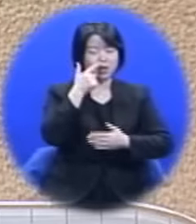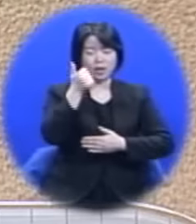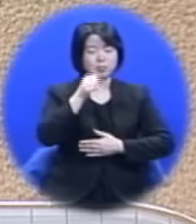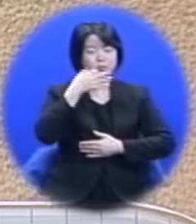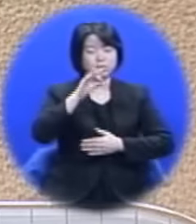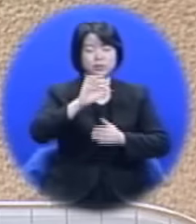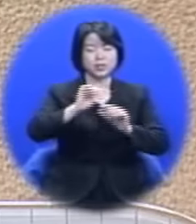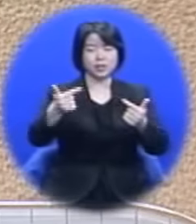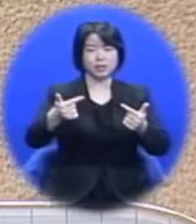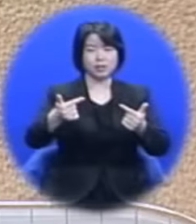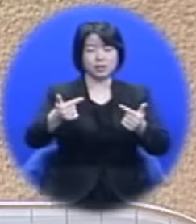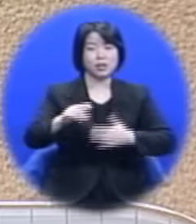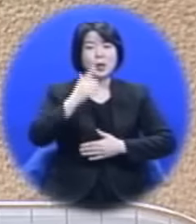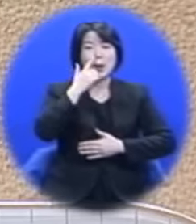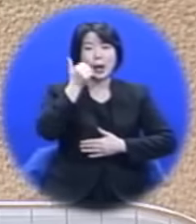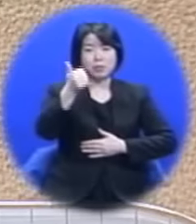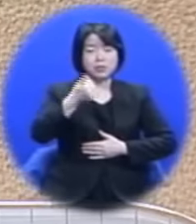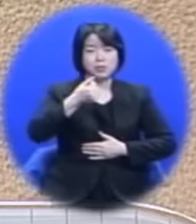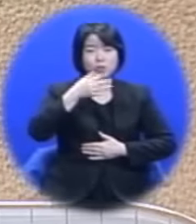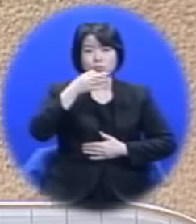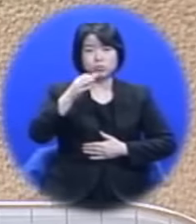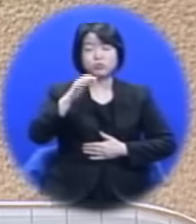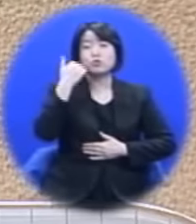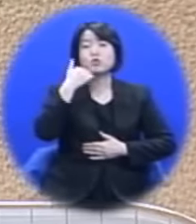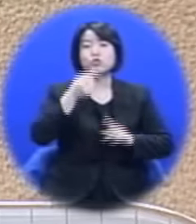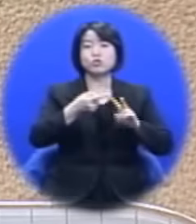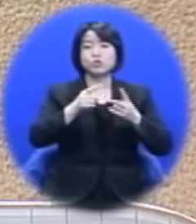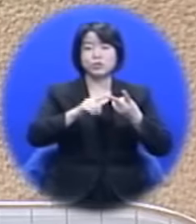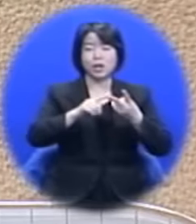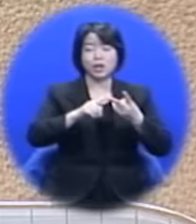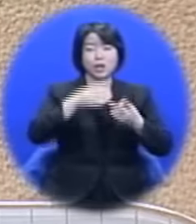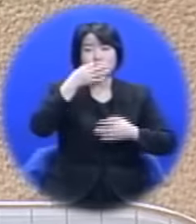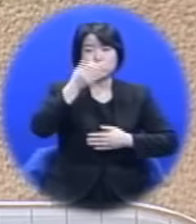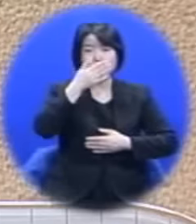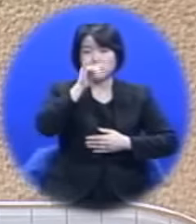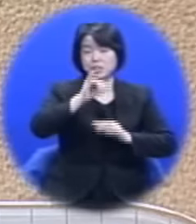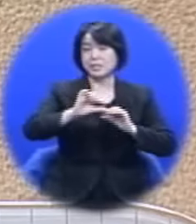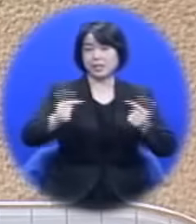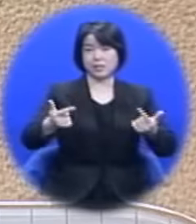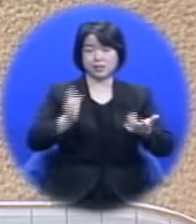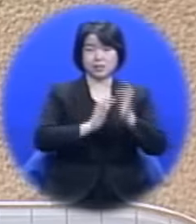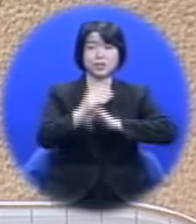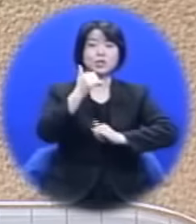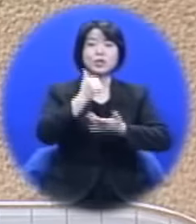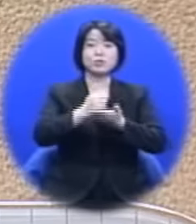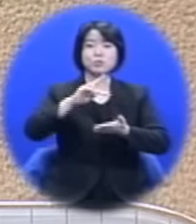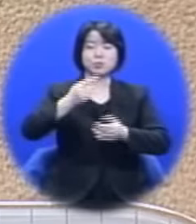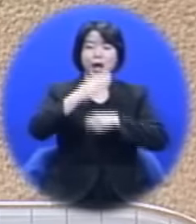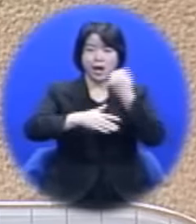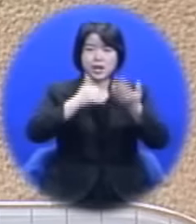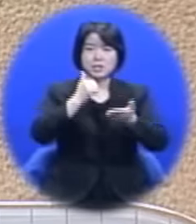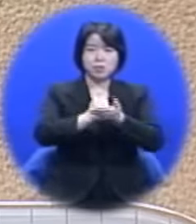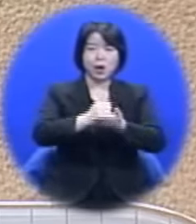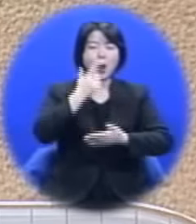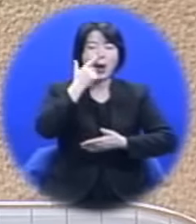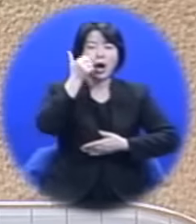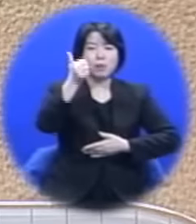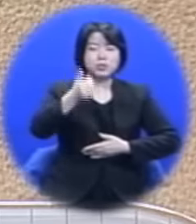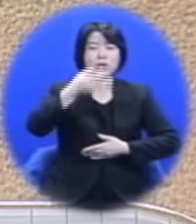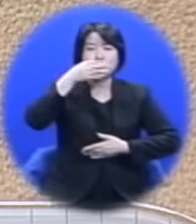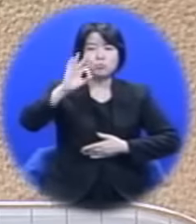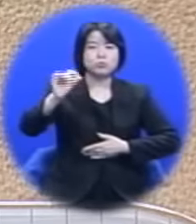거야 아버지라고 누구나 부를 수 있는게 아닙니다 예수님께서도 하나님을 아버지라고 부르지